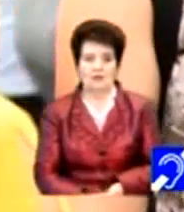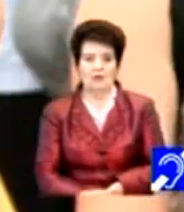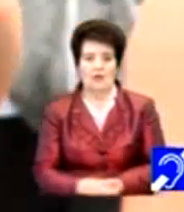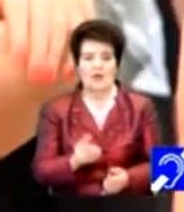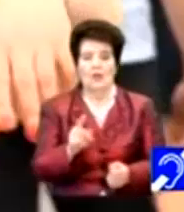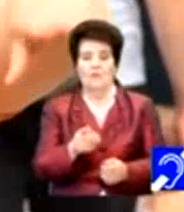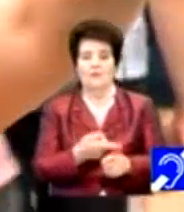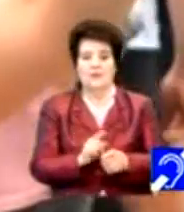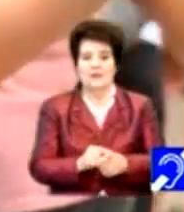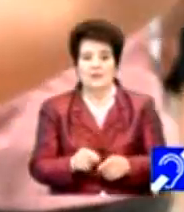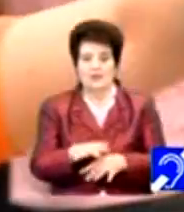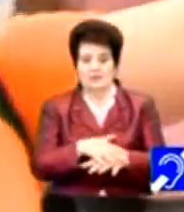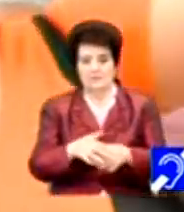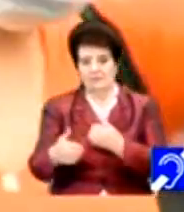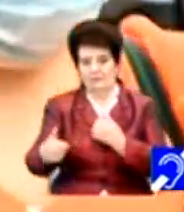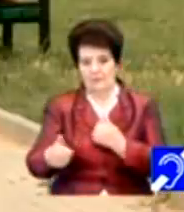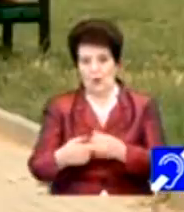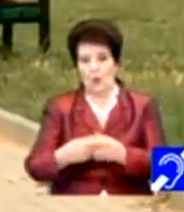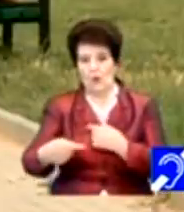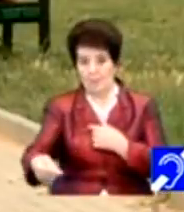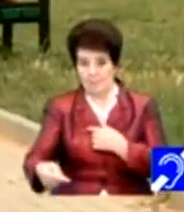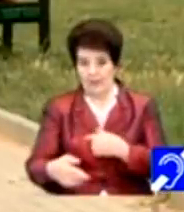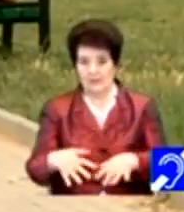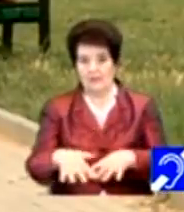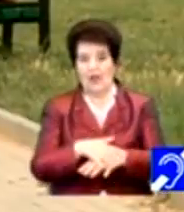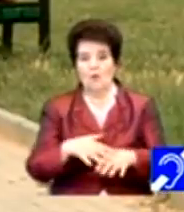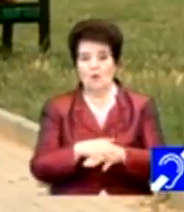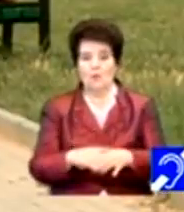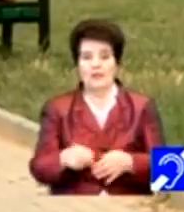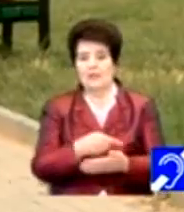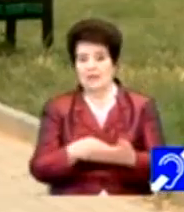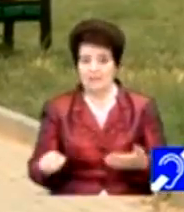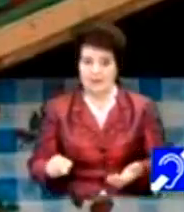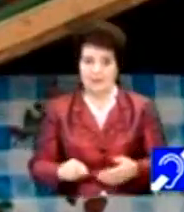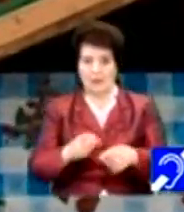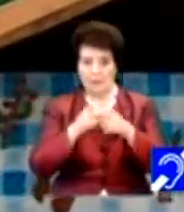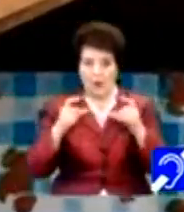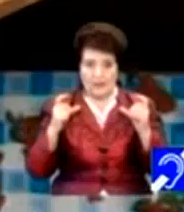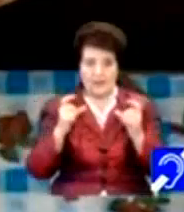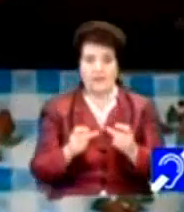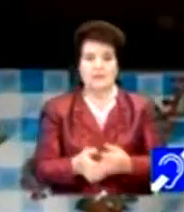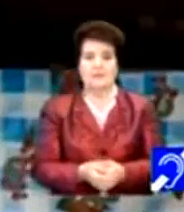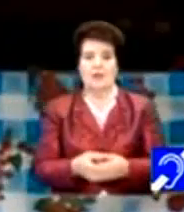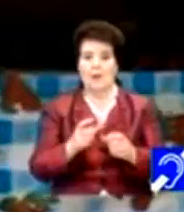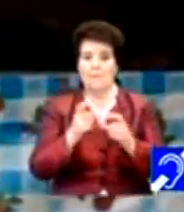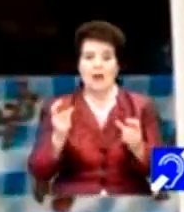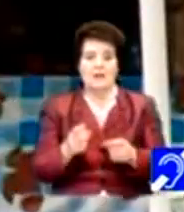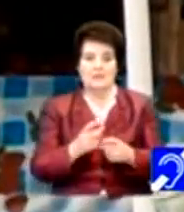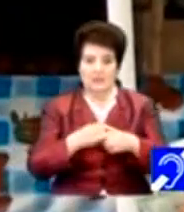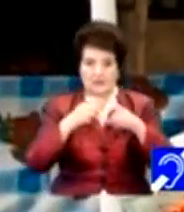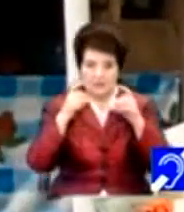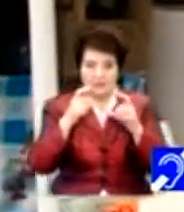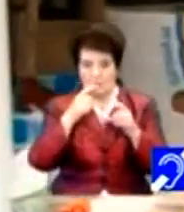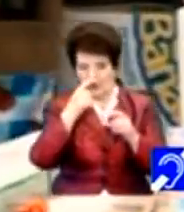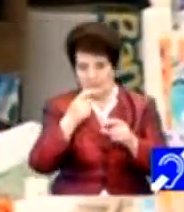Păstrează distanța socială de cel puțin un metru. Evită aglomerațiile. Poartă mască de protecție. Masca trebuie să acopere gura